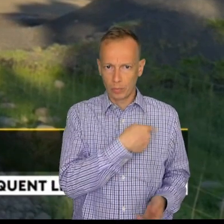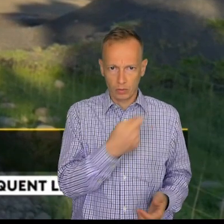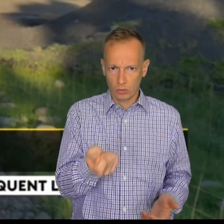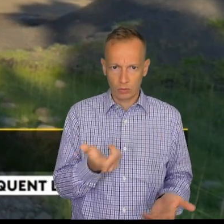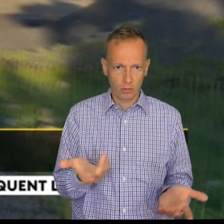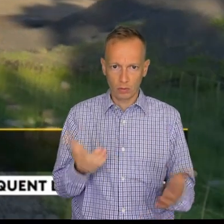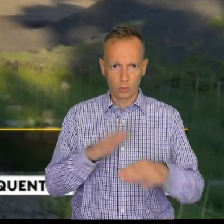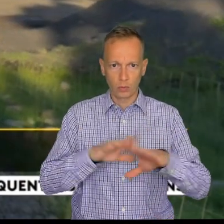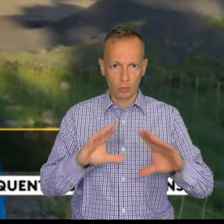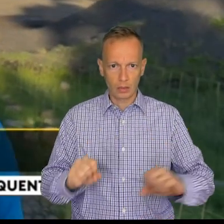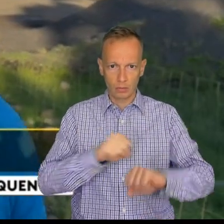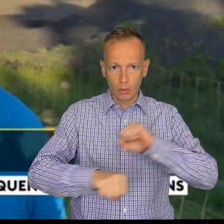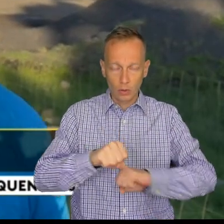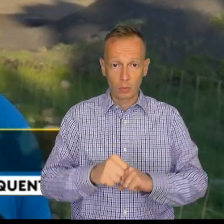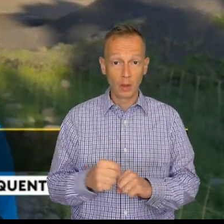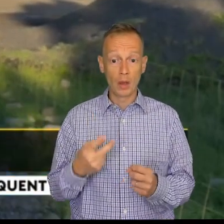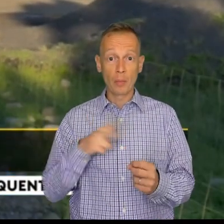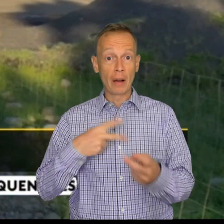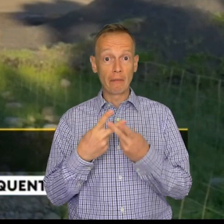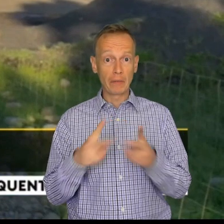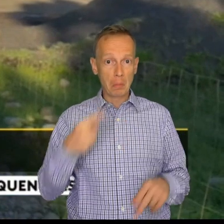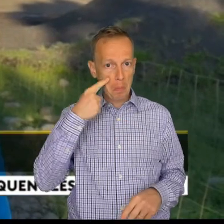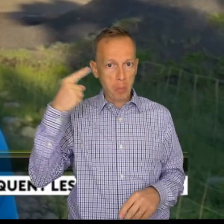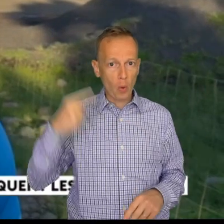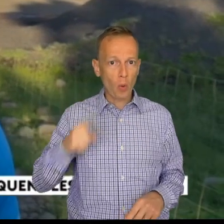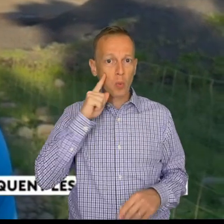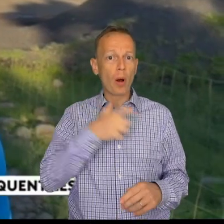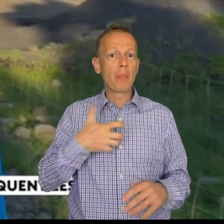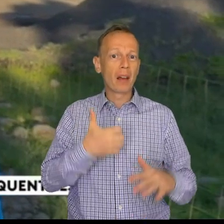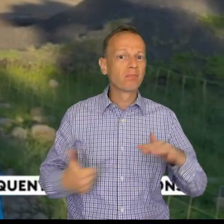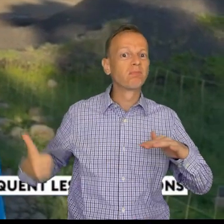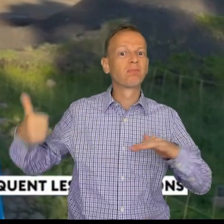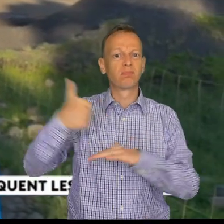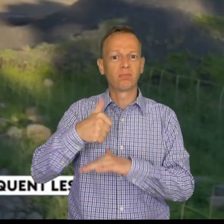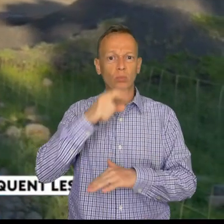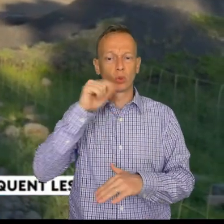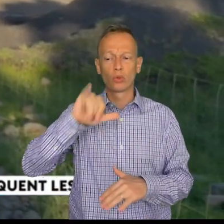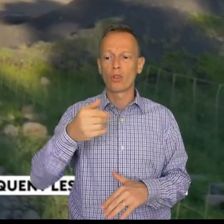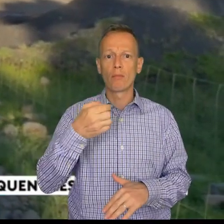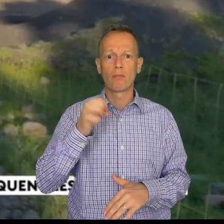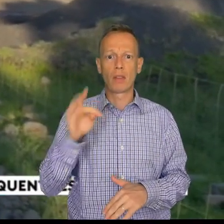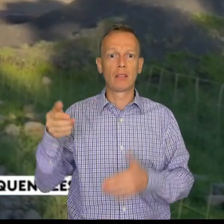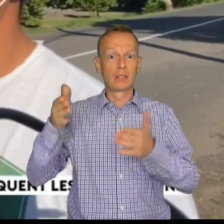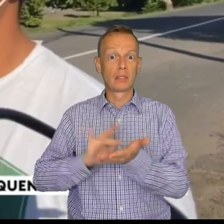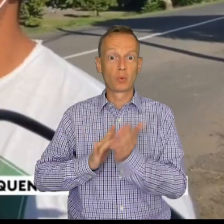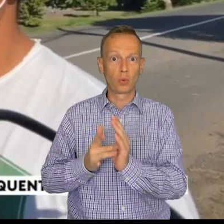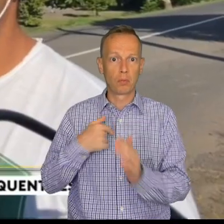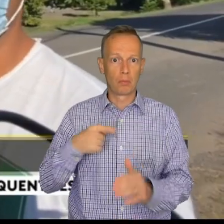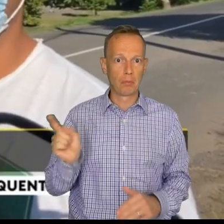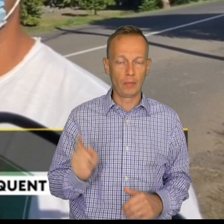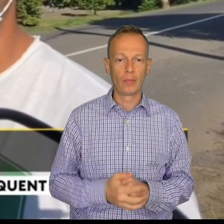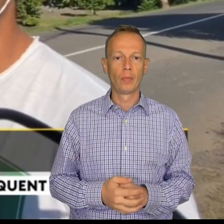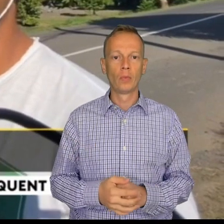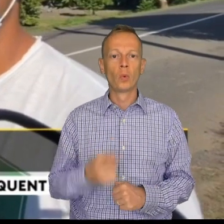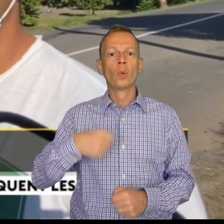manifester sur le terrain. À tout ce qui se passe dans ma commune, je suis au courant de rien. C'est le maire Anthony Jamé qui décide de tout maintenant dans ma commune. On travaille avec des gens